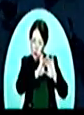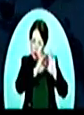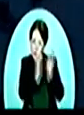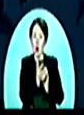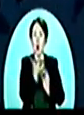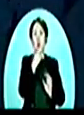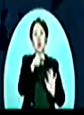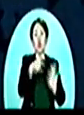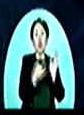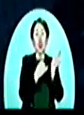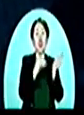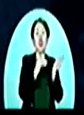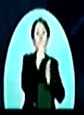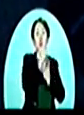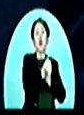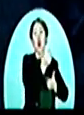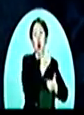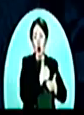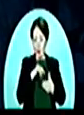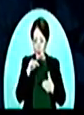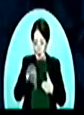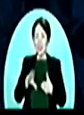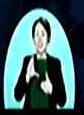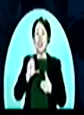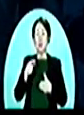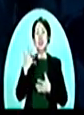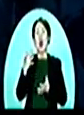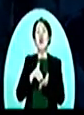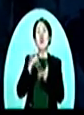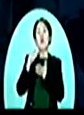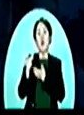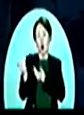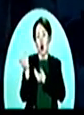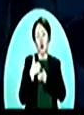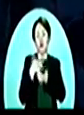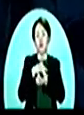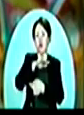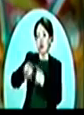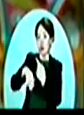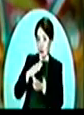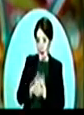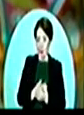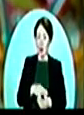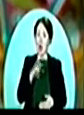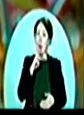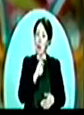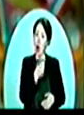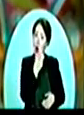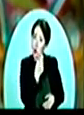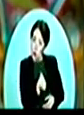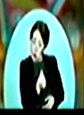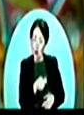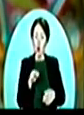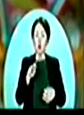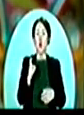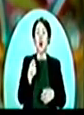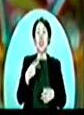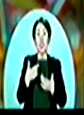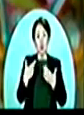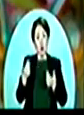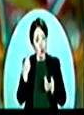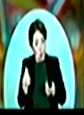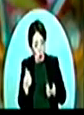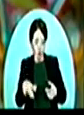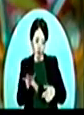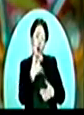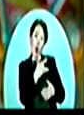тэрбум төгрөгийн орлого олж салбартаа 5 тэрбум төгрөгийн хөрөнгө оруулалт хийсэн байна. Тэгээ махны үнэ ханьс, тэгээ түүхийн үнэ